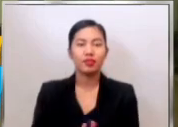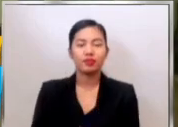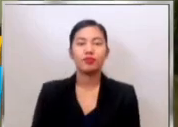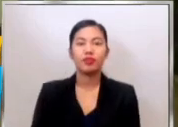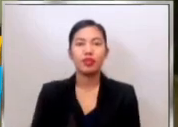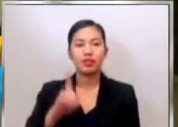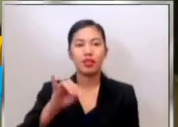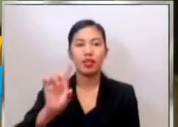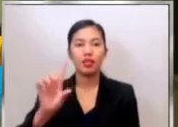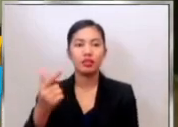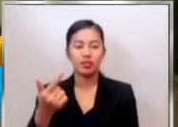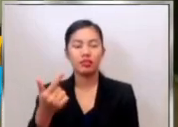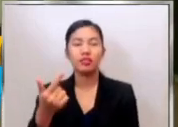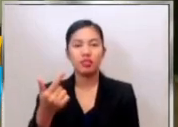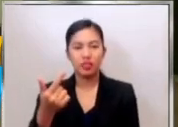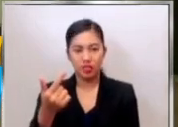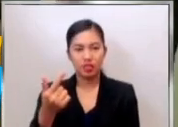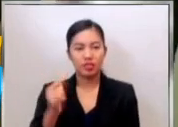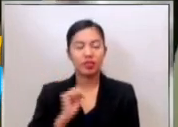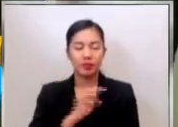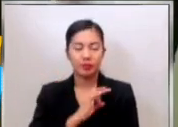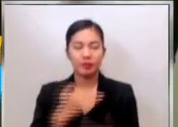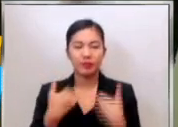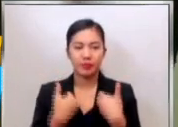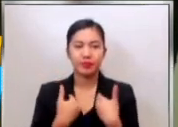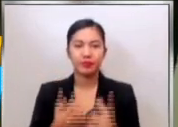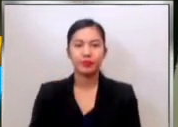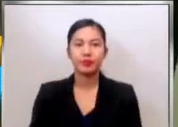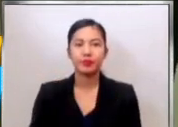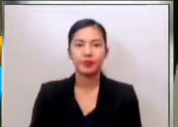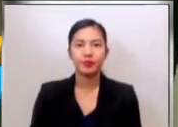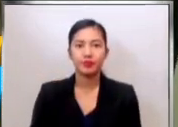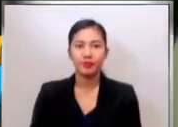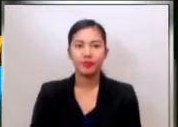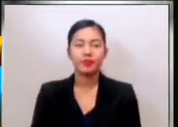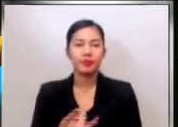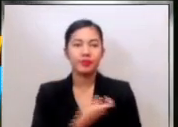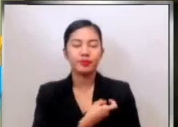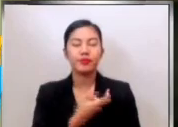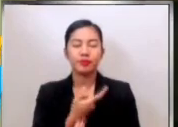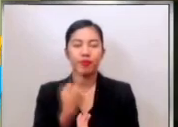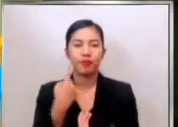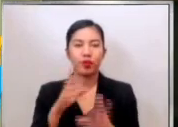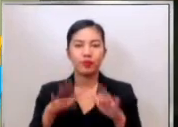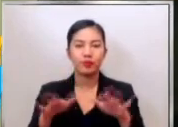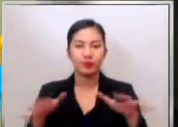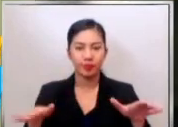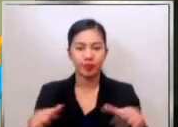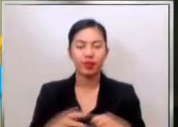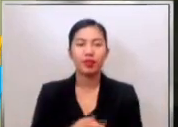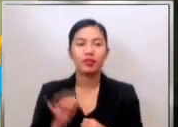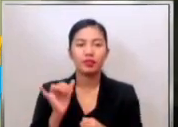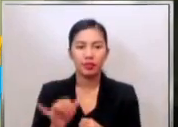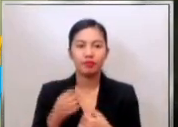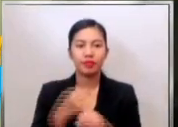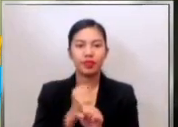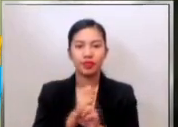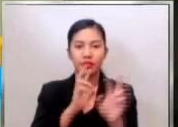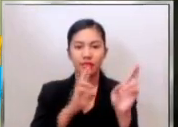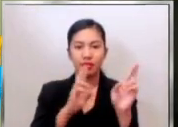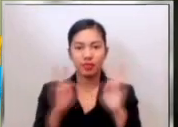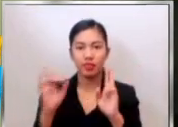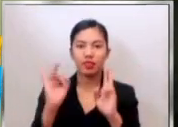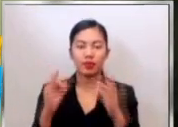At kay Zamora, ang pagbabakuna sa mga kabataan laban sa COVID-19 ay isang paraan upang maihanda na rin sila kung sakaling magkaroon ng